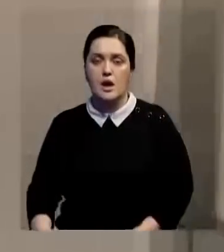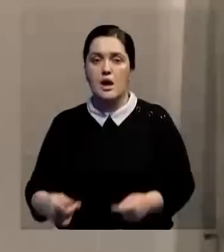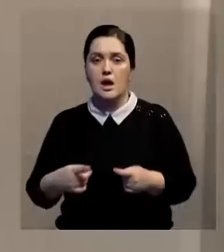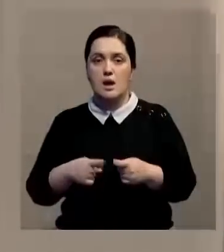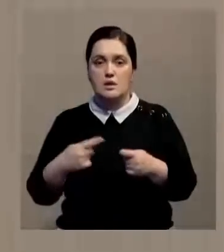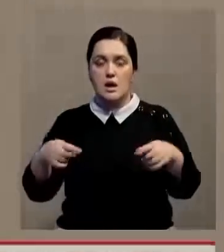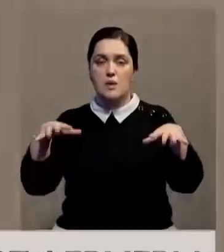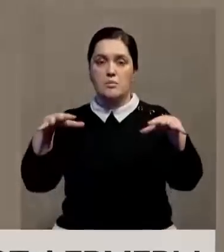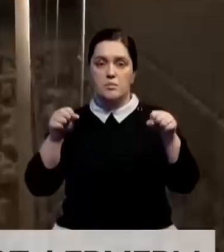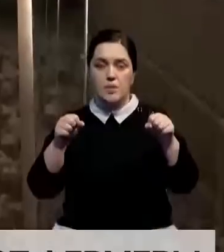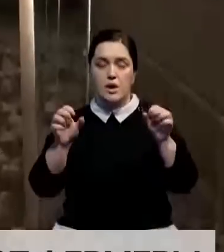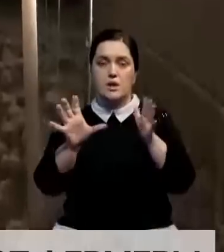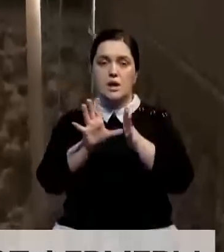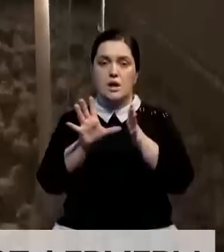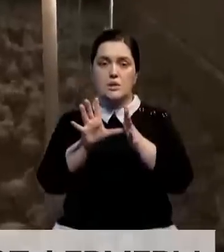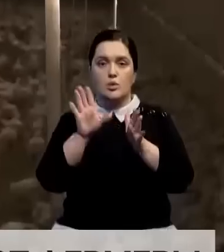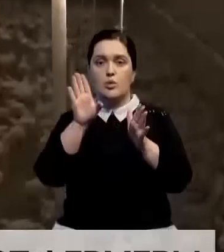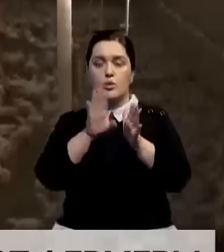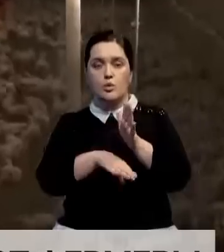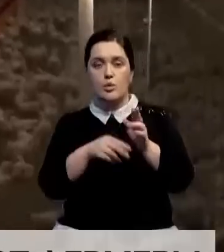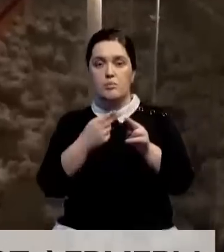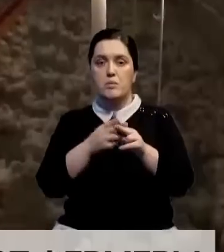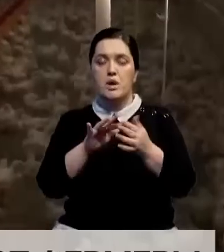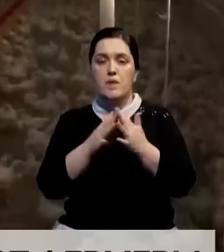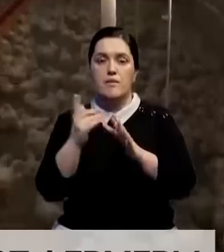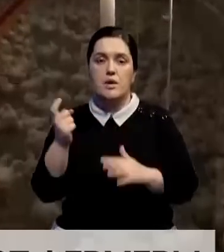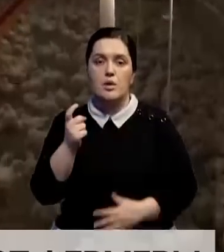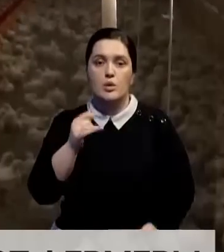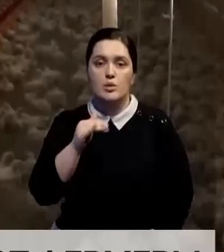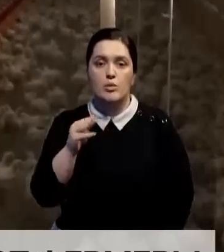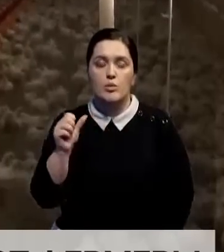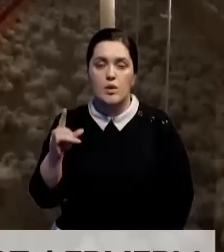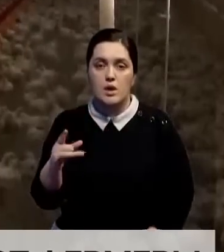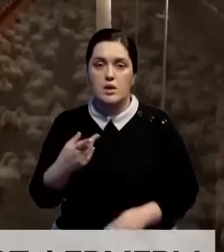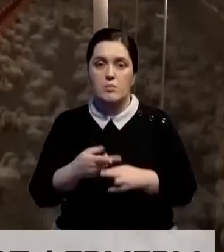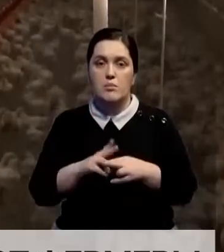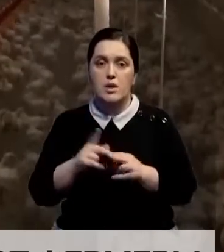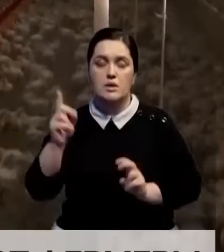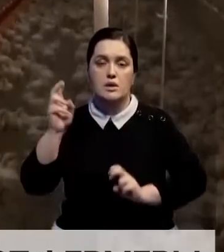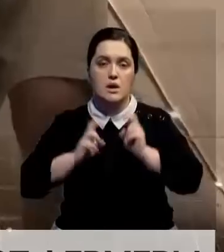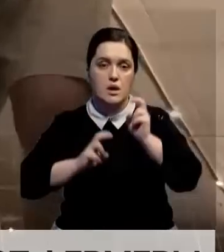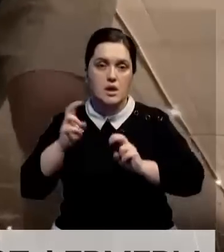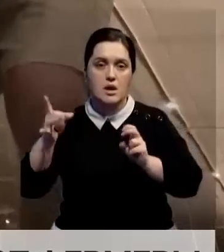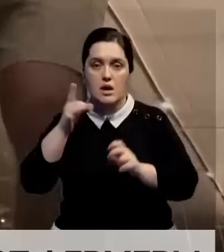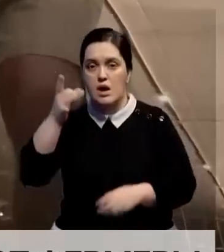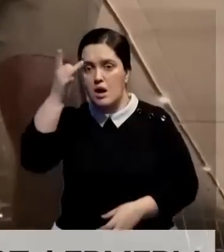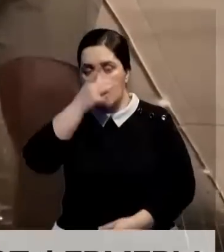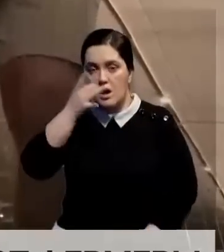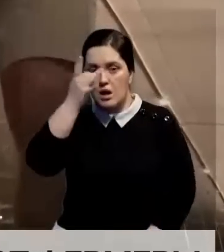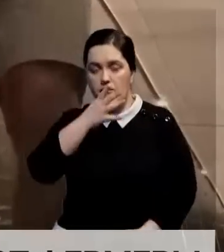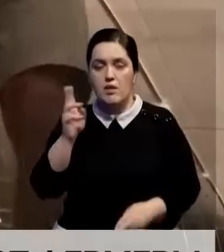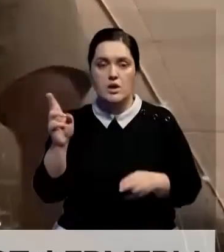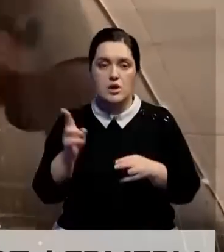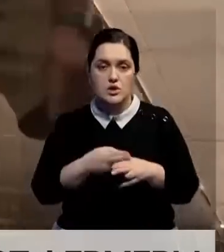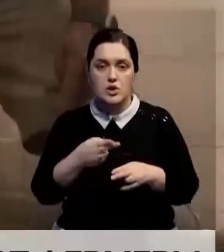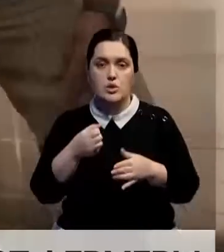веерные отключения электричества ухудшают положение фермеров в ЮАР. Потребители самой промышленно развитой республики Африки лишены его